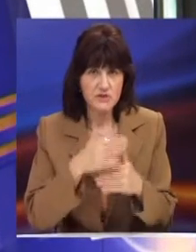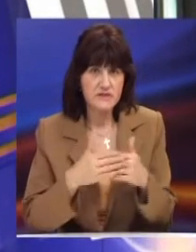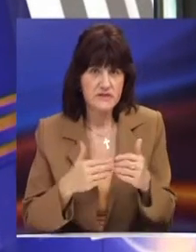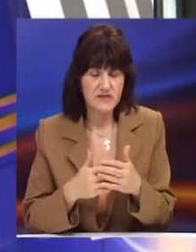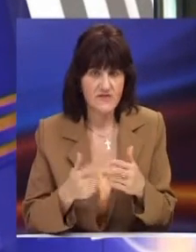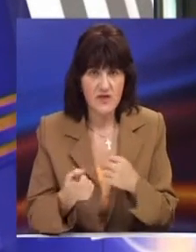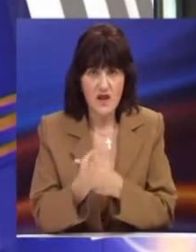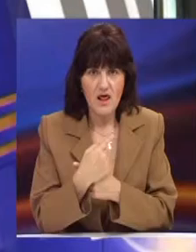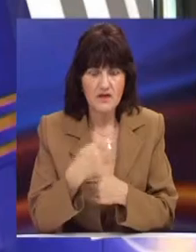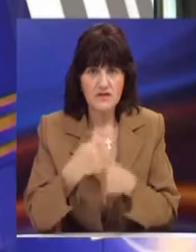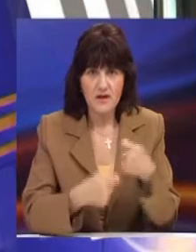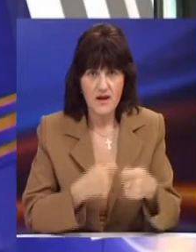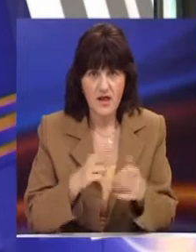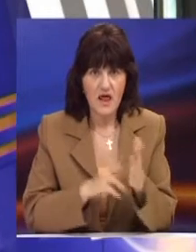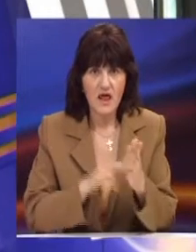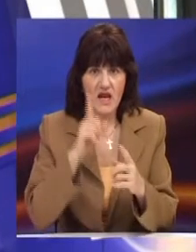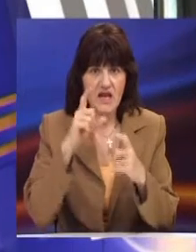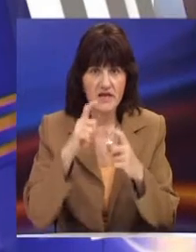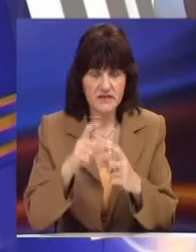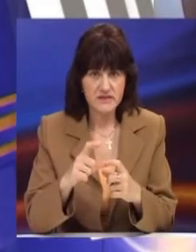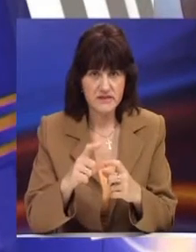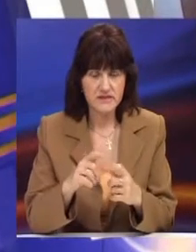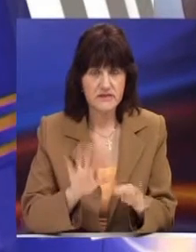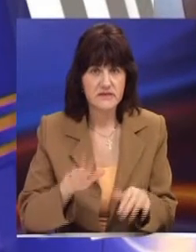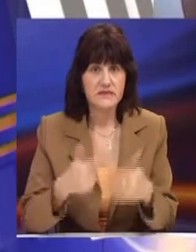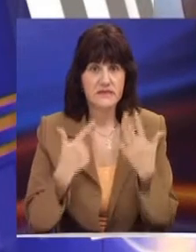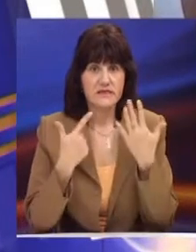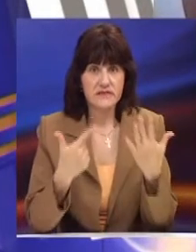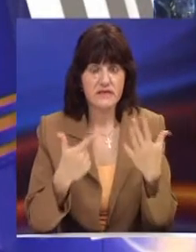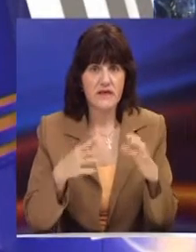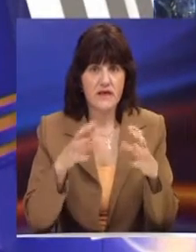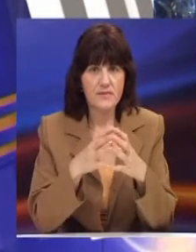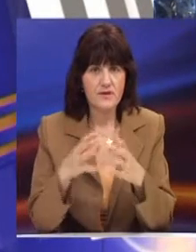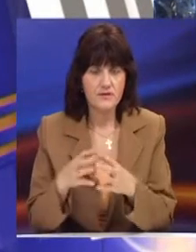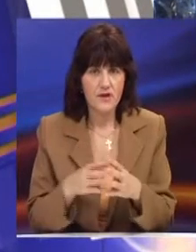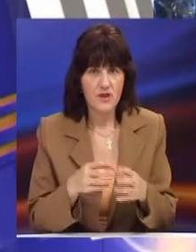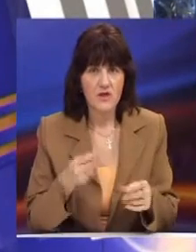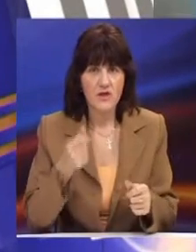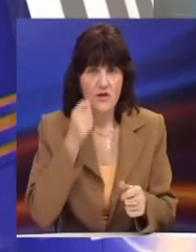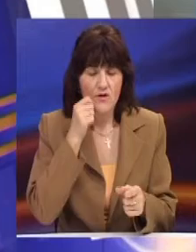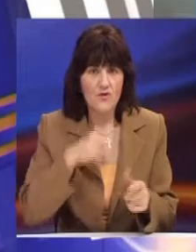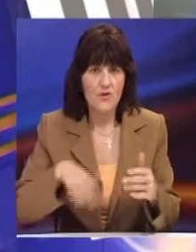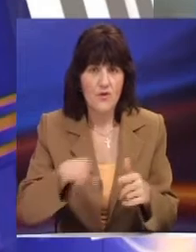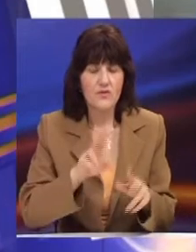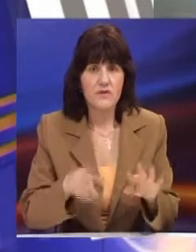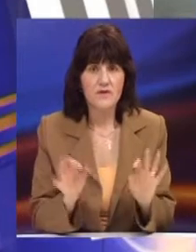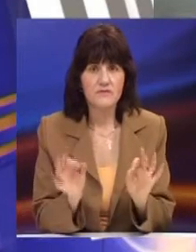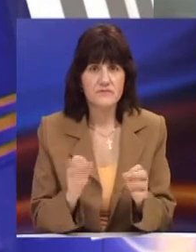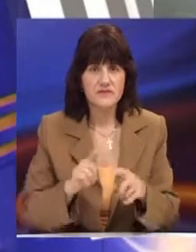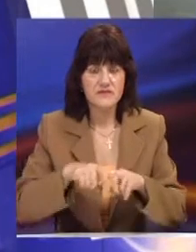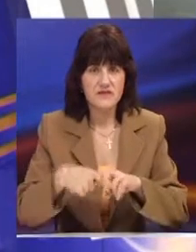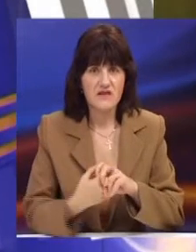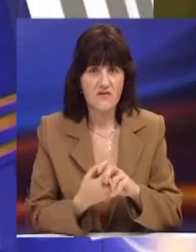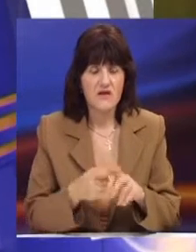naš naručilac radova, a to je NIS. 7 mesnih zajednica u Subotici opredeljeno je za seizmička